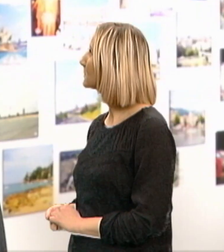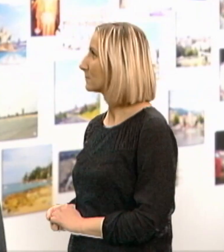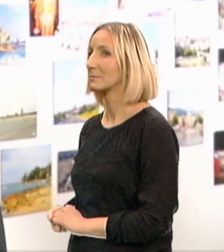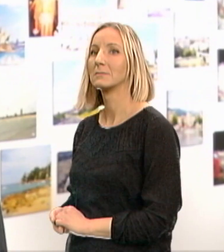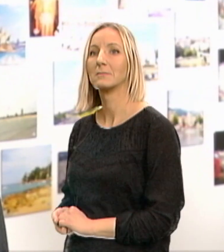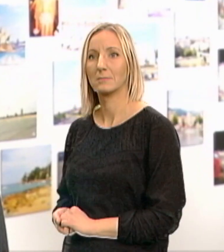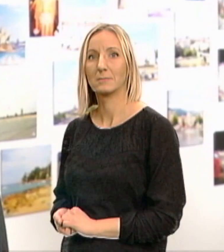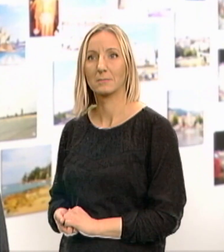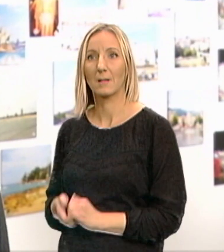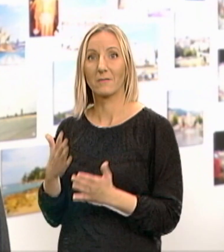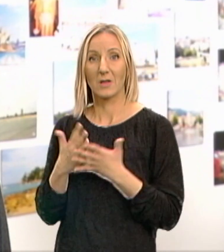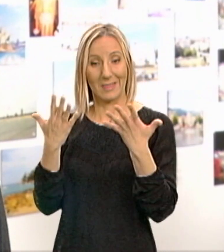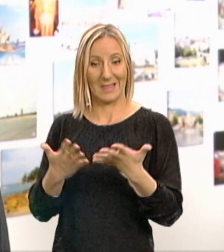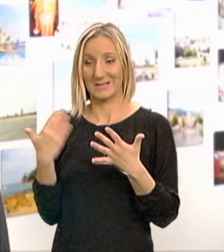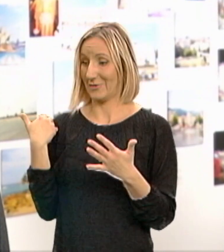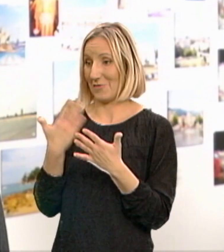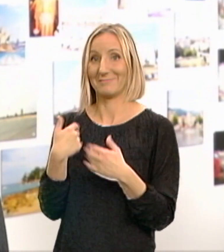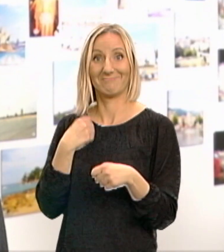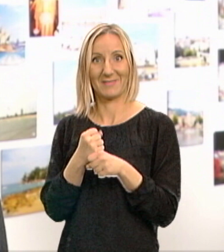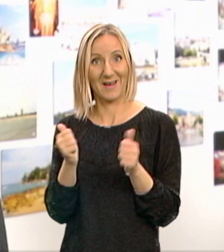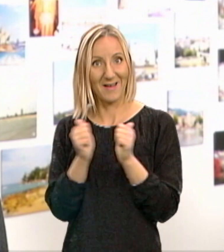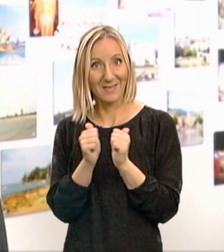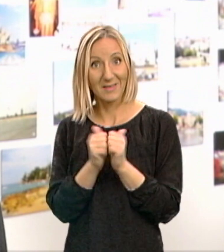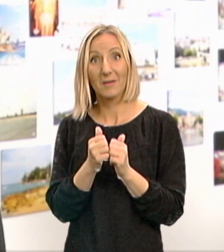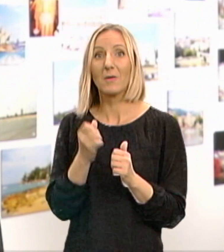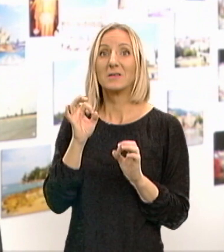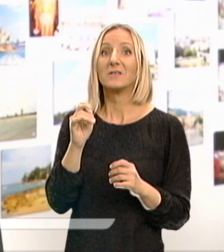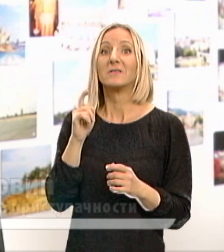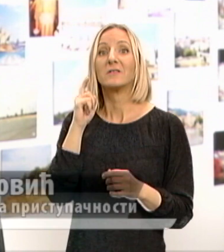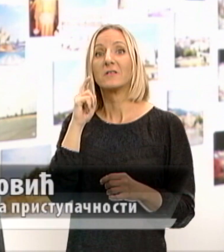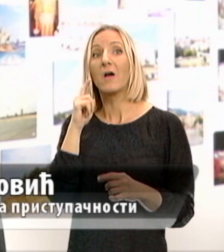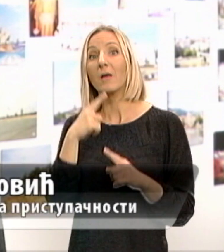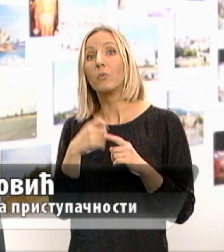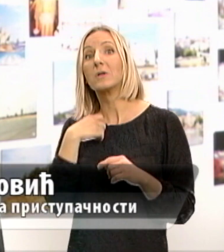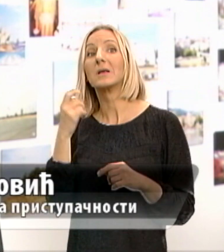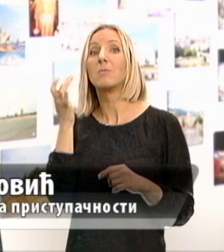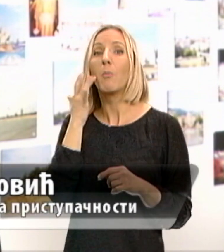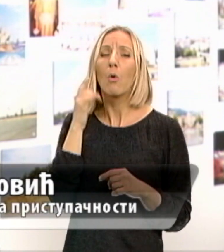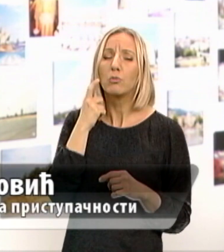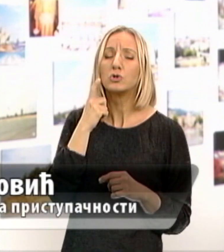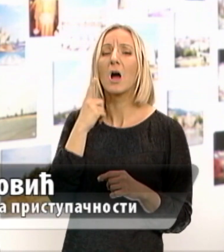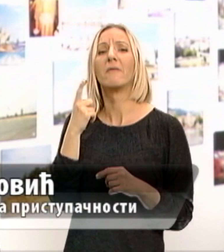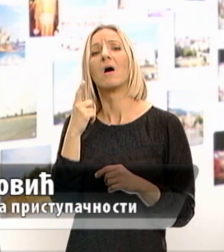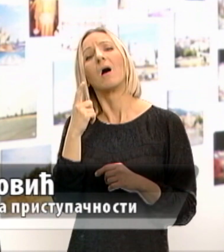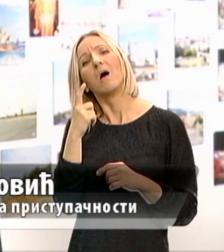Tokom našeg 10-godišnjeg rada, svaki put kada smo pokušavali da uključimo nekako medije,